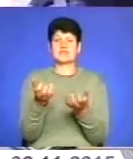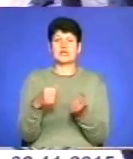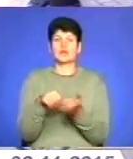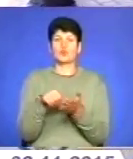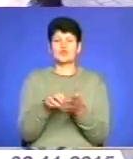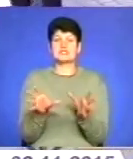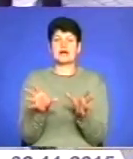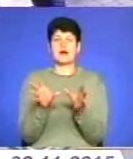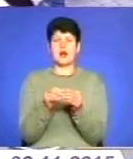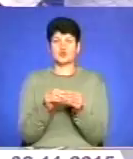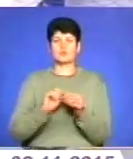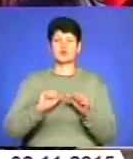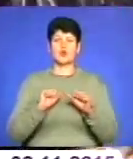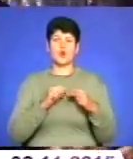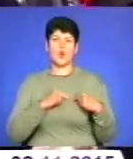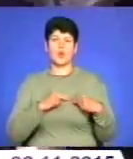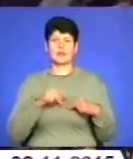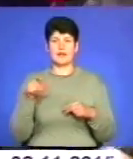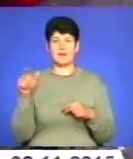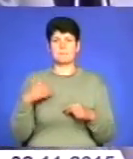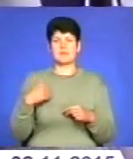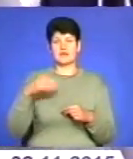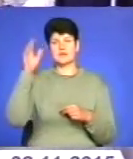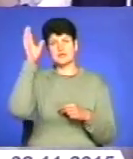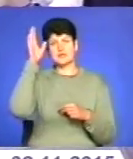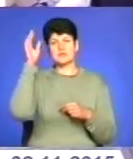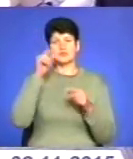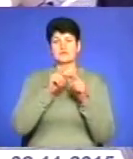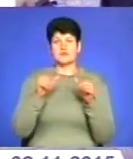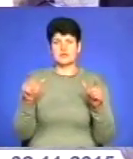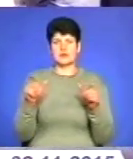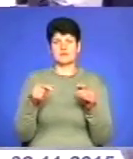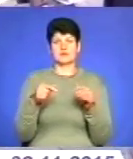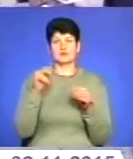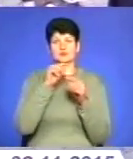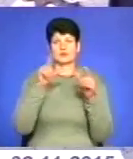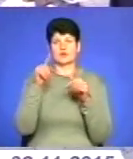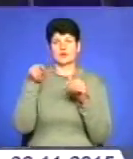з колегами. Ми освітяни, дошкільний заклад номер 9.